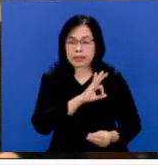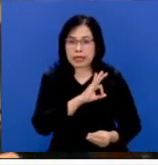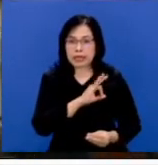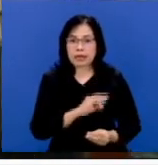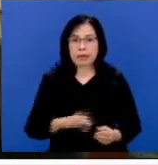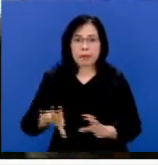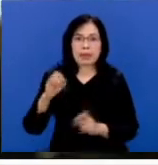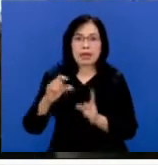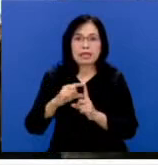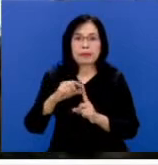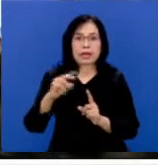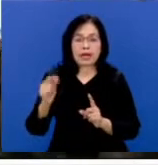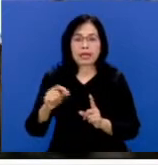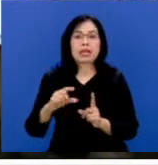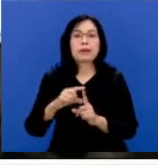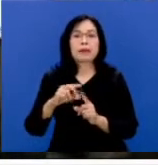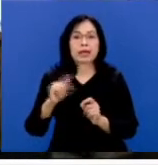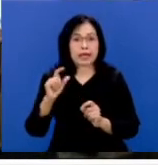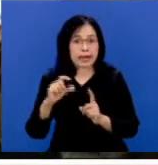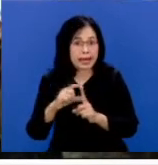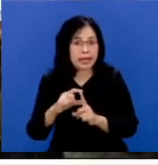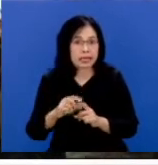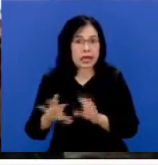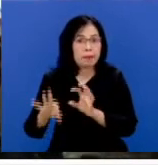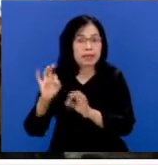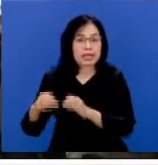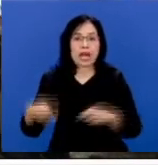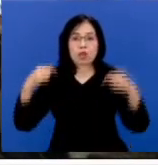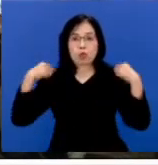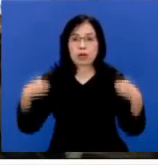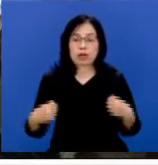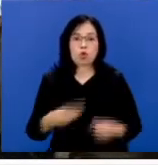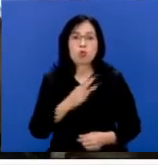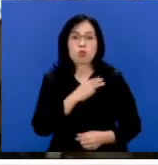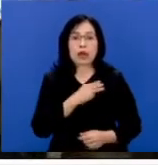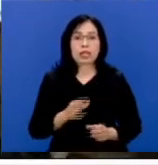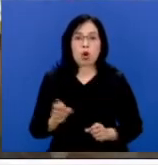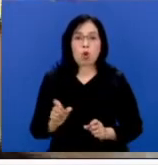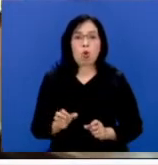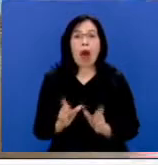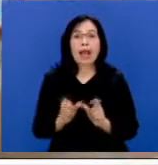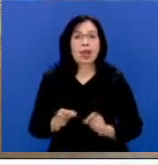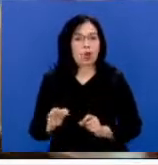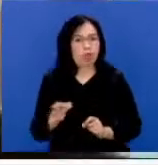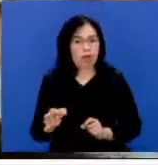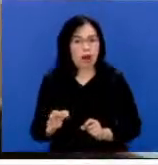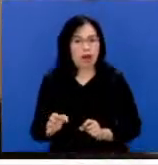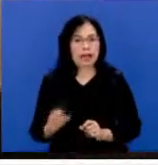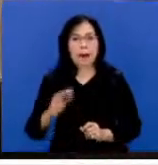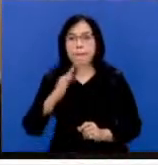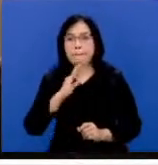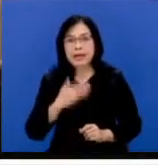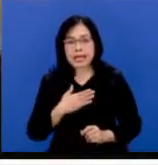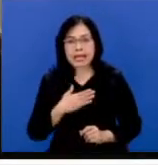DPR DPD dan DPRD ser ser pemilihan gubernur bupati dan walikota yang memiliki